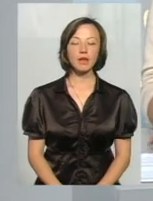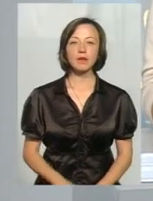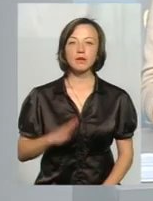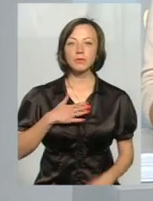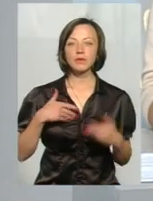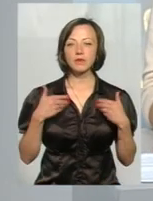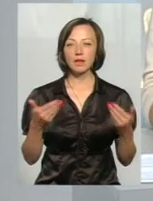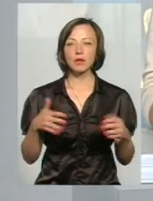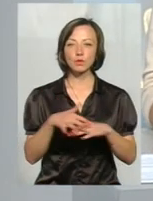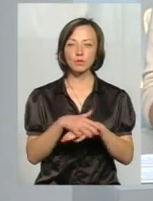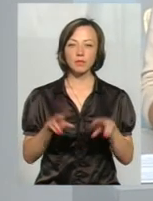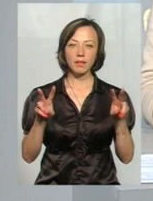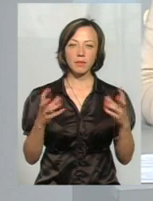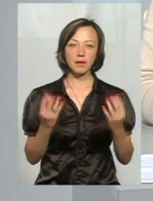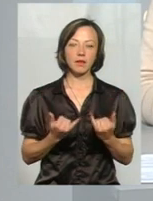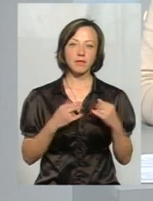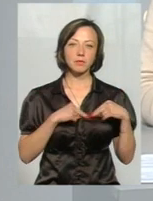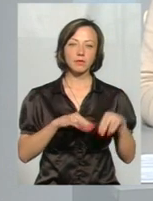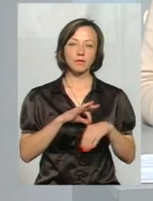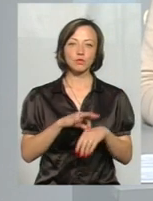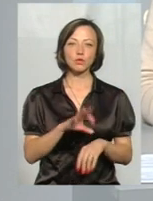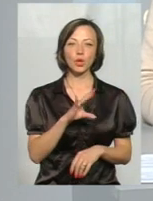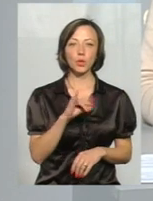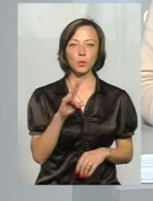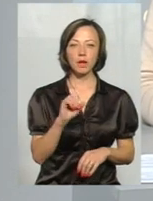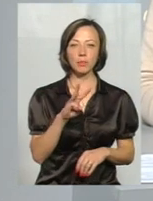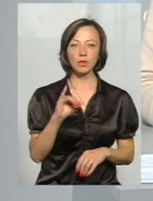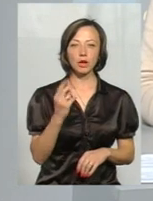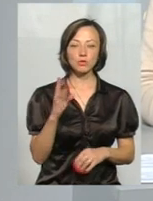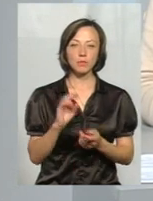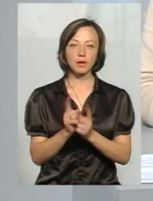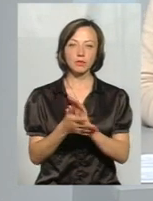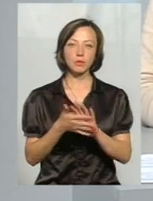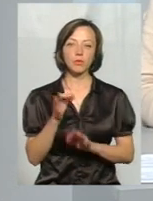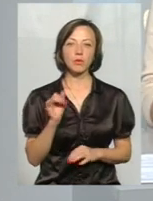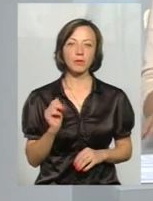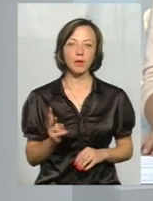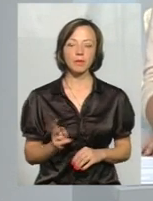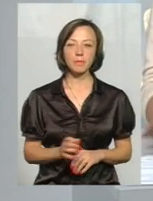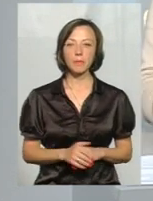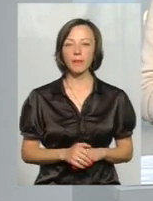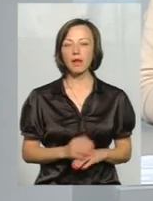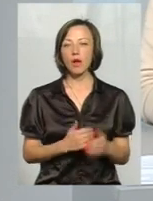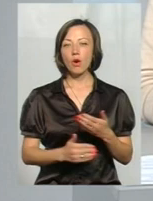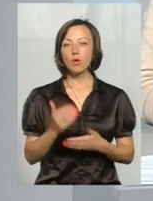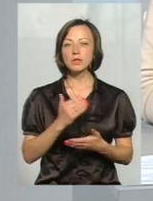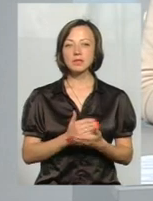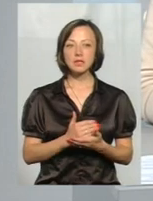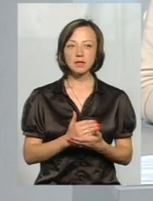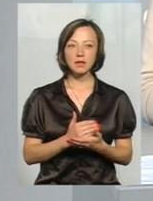Мої вітання на Суспільному. Тема дня. В студії для вас працює ведуча Інна Мітрашко, переклад на мову жестів Ольга Рибак. Останні опади